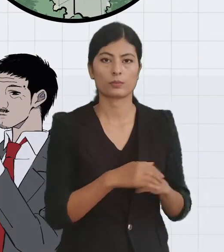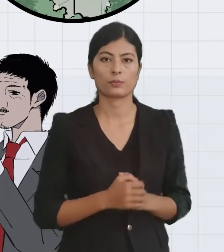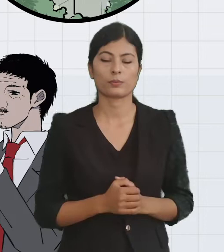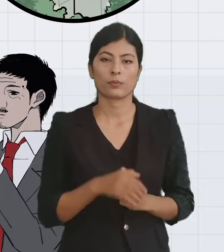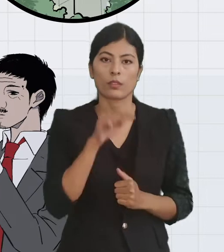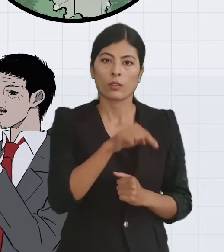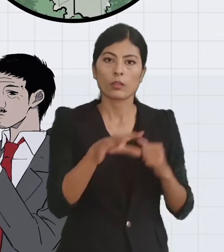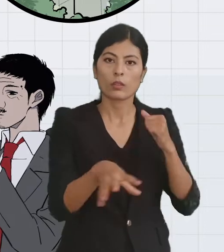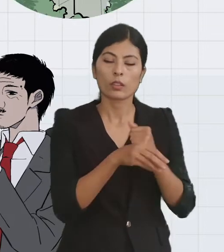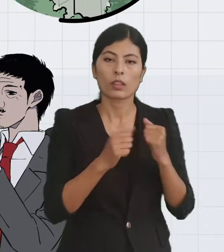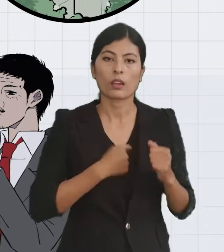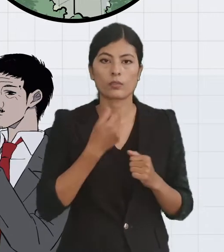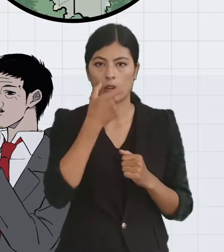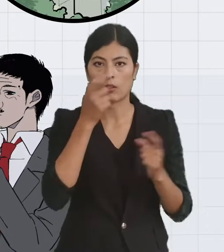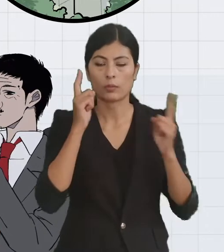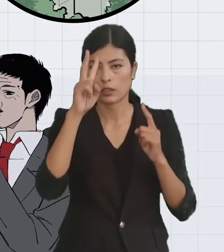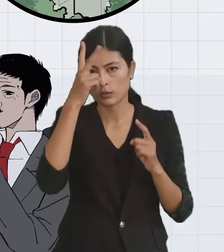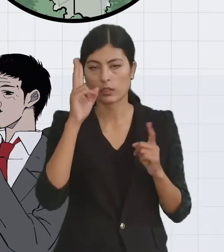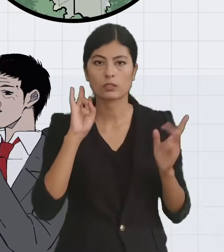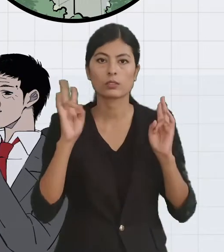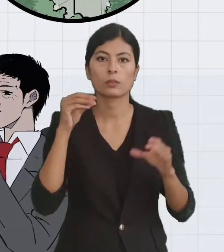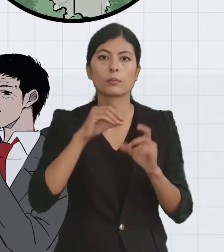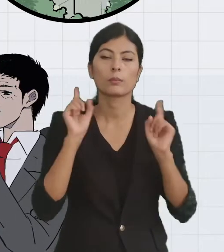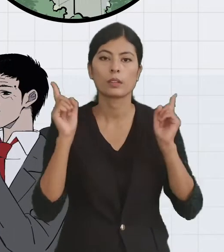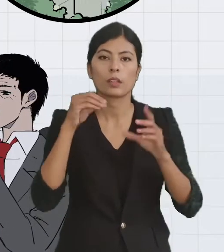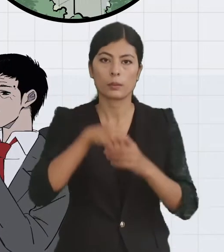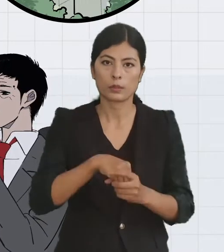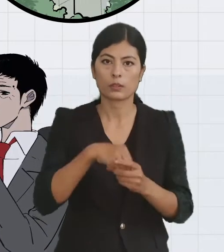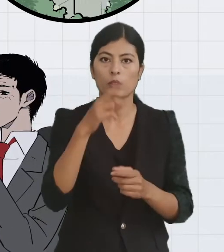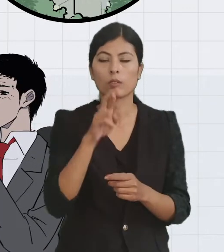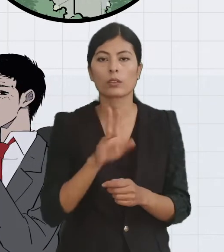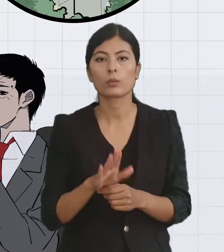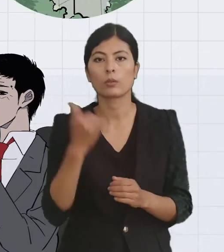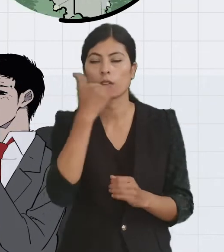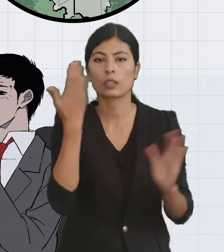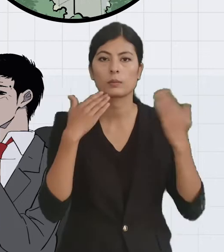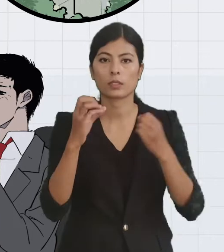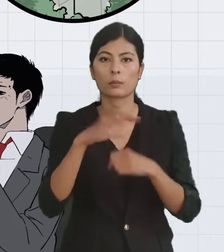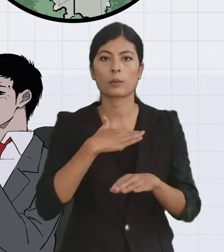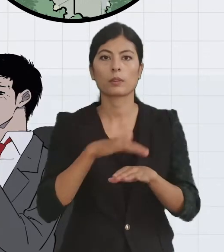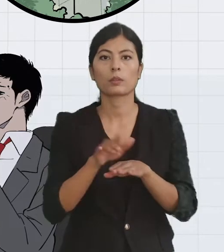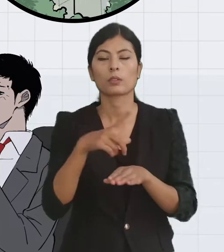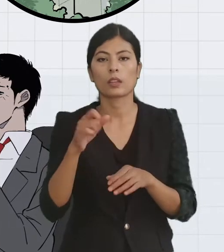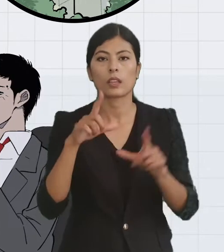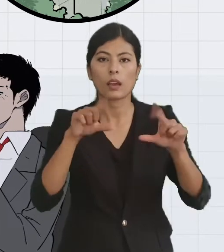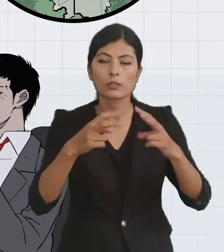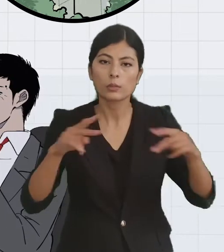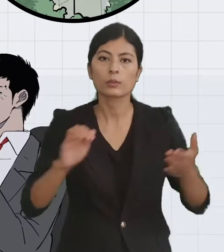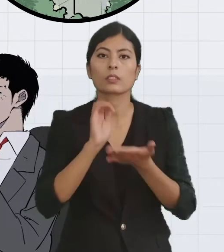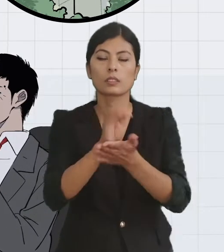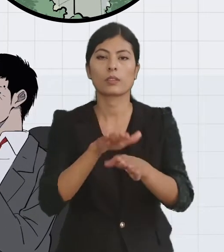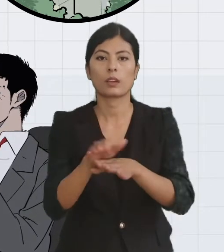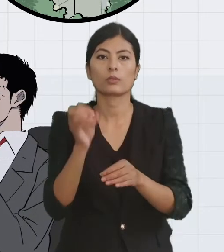आफ्नो गाउँपालिका वा नगरपालिका भित्र रहेका लैङ्गिक हिंसा प्रभावितहरूका निम्ति आवश्यक विभिन्न सेवाहरू प्रदान गर्ने निकाय